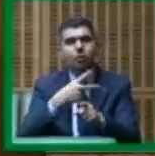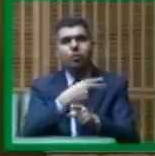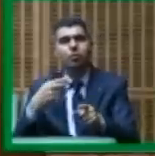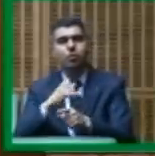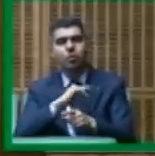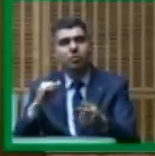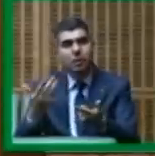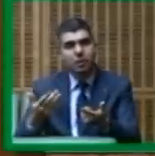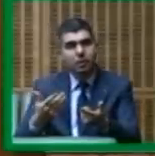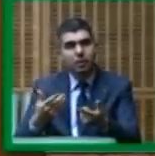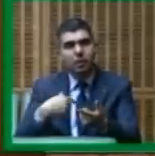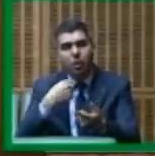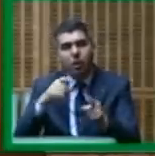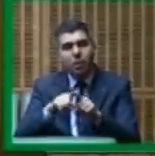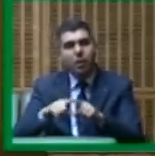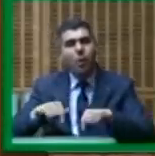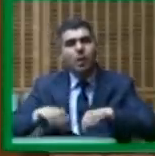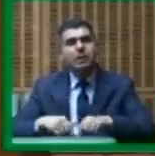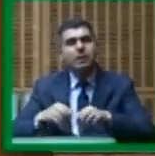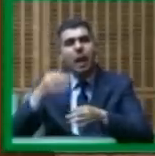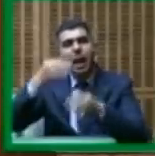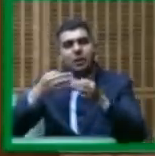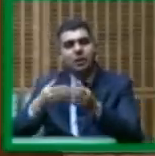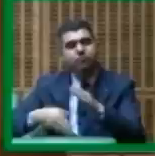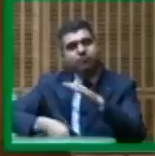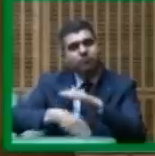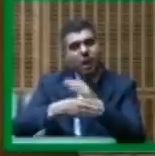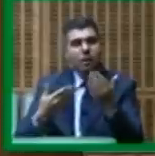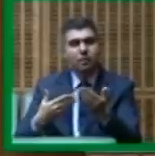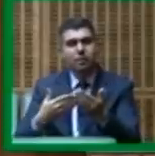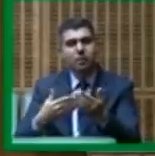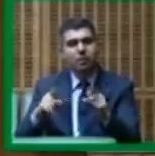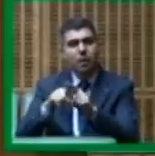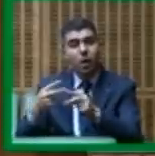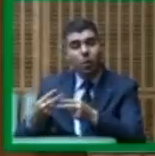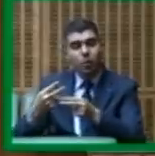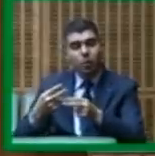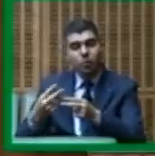انا باغي نقول لكم السيد وزير العدل ما بقاش هنايا. السيد وزير العدل من النهار اللي تعين